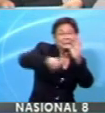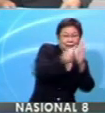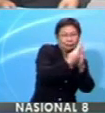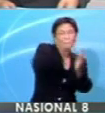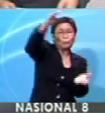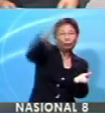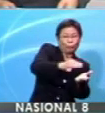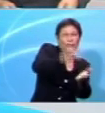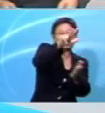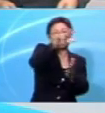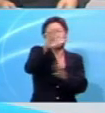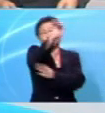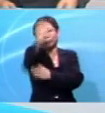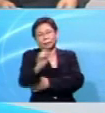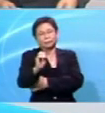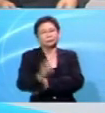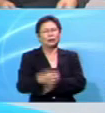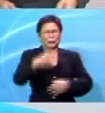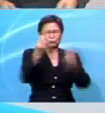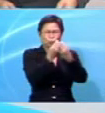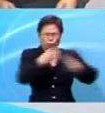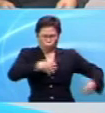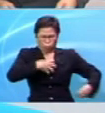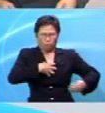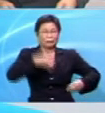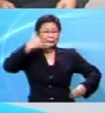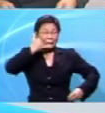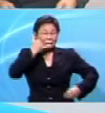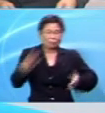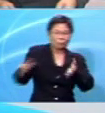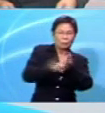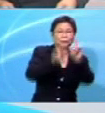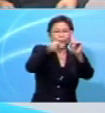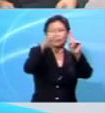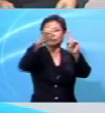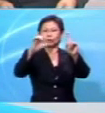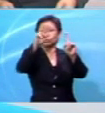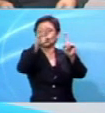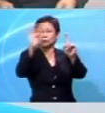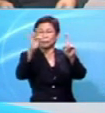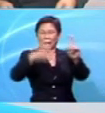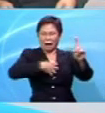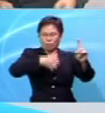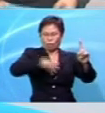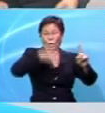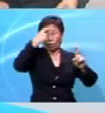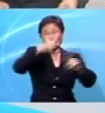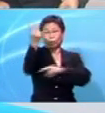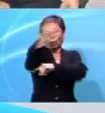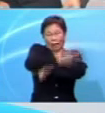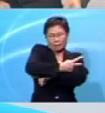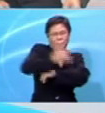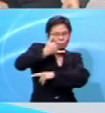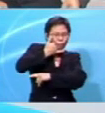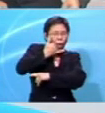berkurangan 35% jumlah aduan yang diterima melalui Tan dicatat 1829 aduan untuk du hari